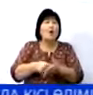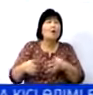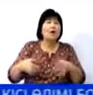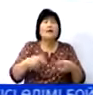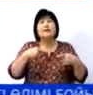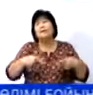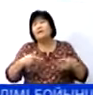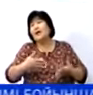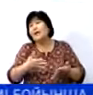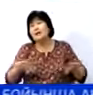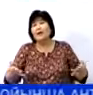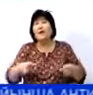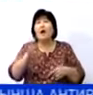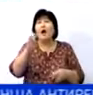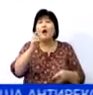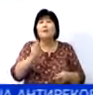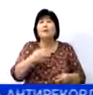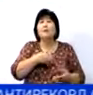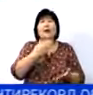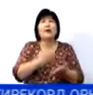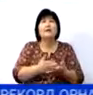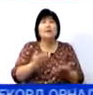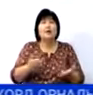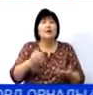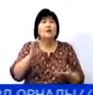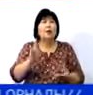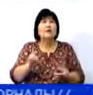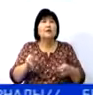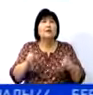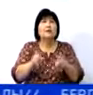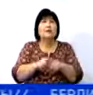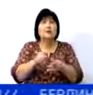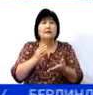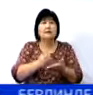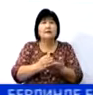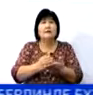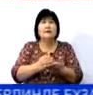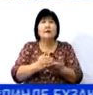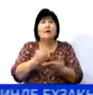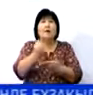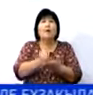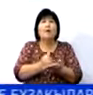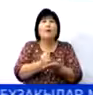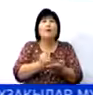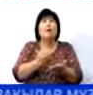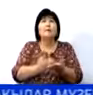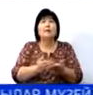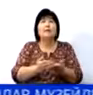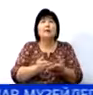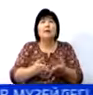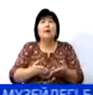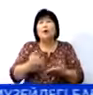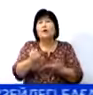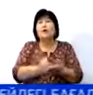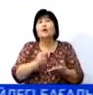немесе басқа әлеуметтік маңызы бар тауарларды жоқ, иә? Бір жылға жететін запастар қазір қоймада бар, иә? Жасақталған.